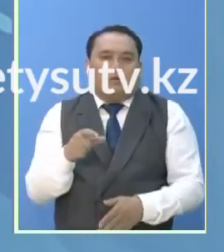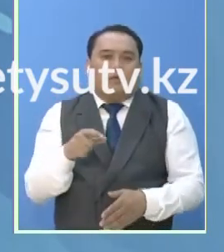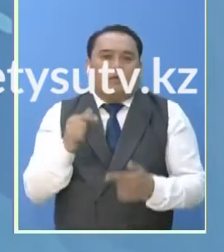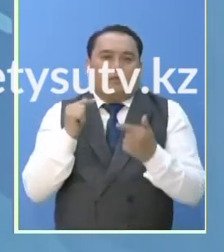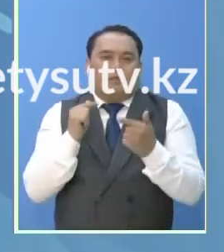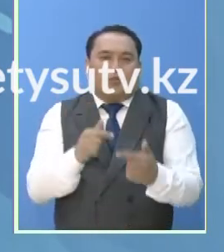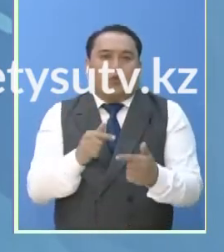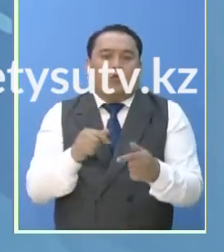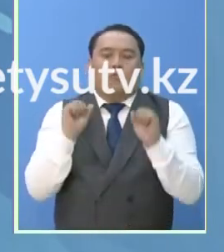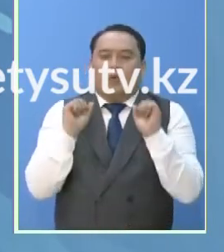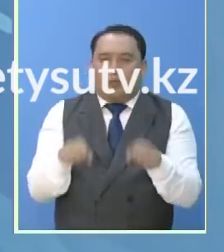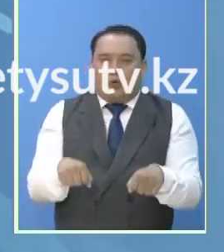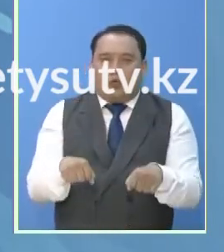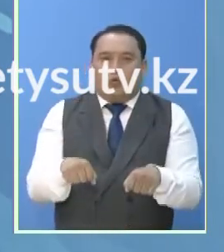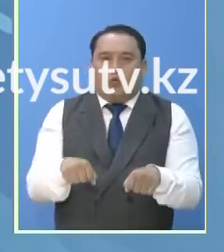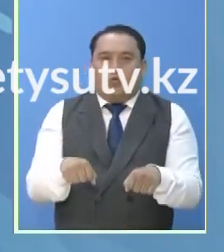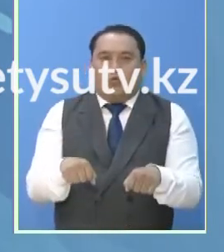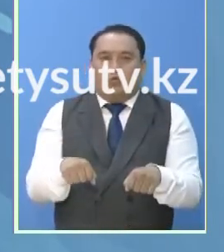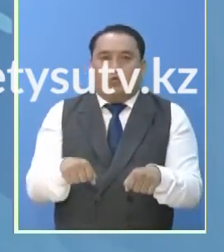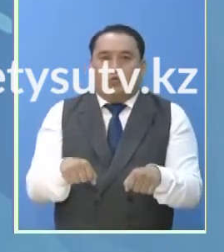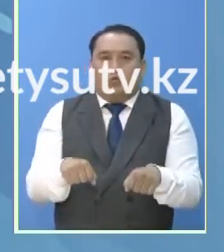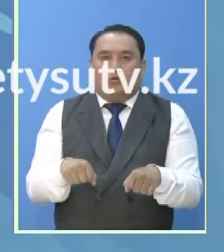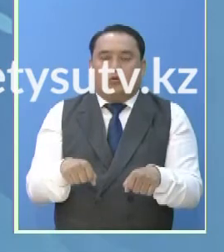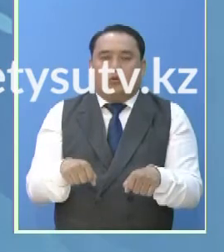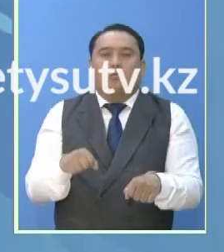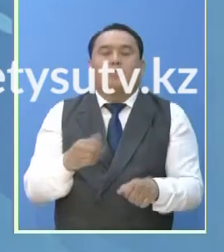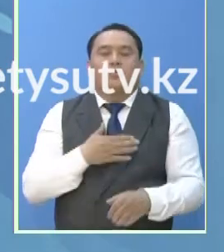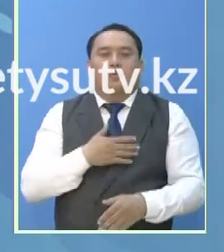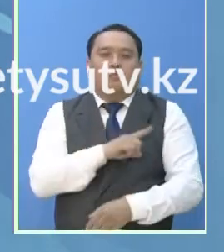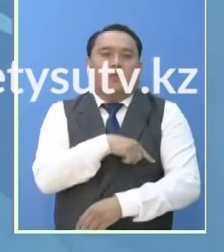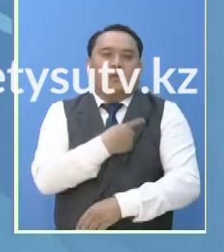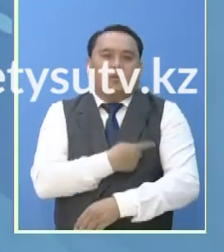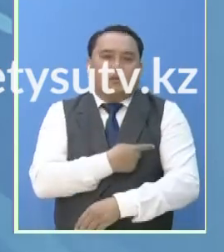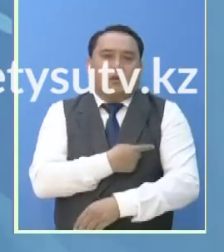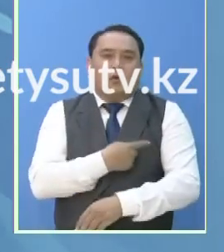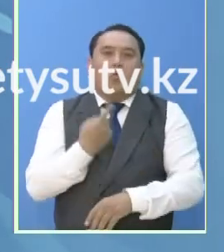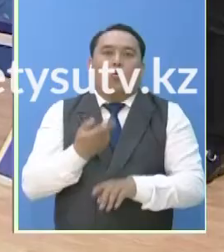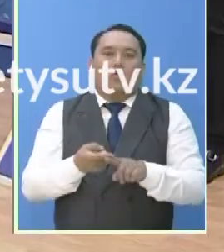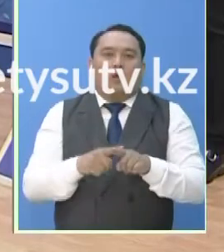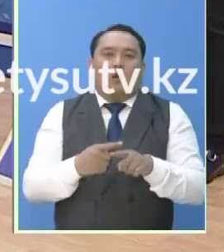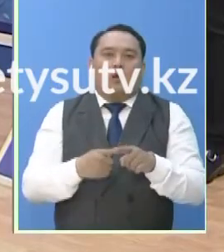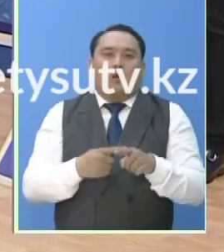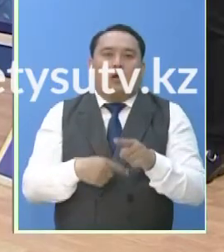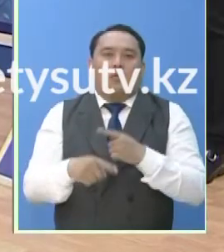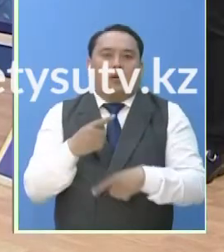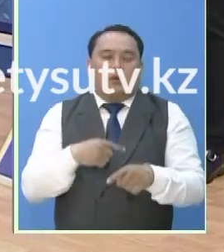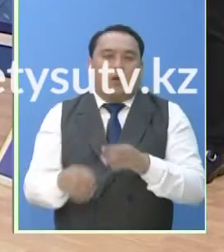беріп қалуы бек мүмкін, жоқ деп те айта алмаймыз ғой. Сондай жағдайда біздің медицина оны қайтаруға қауқарлы